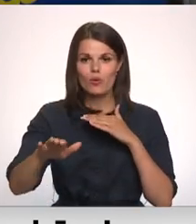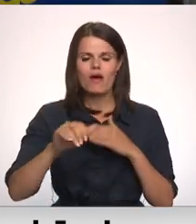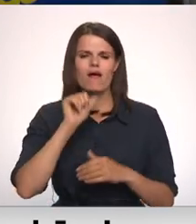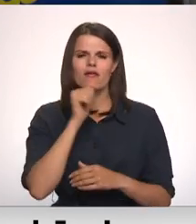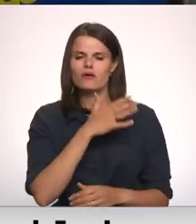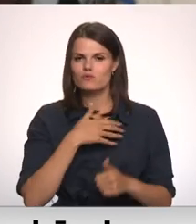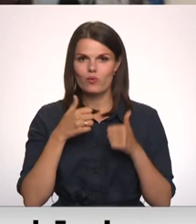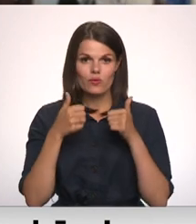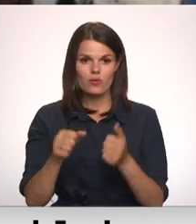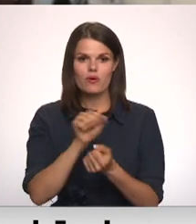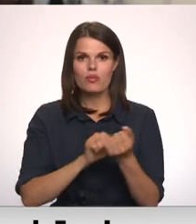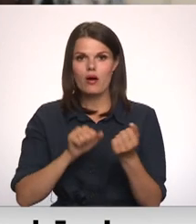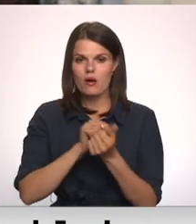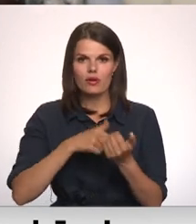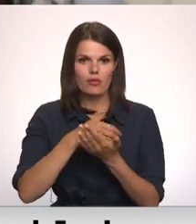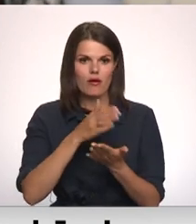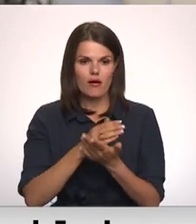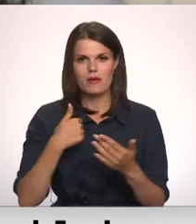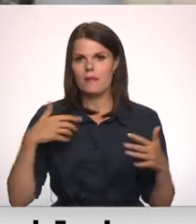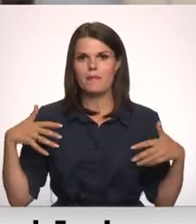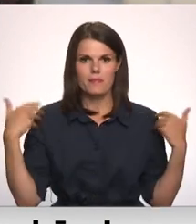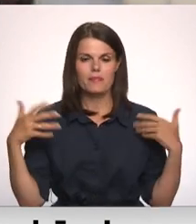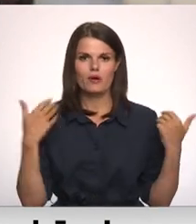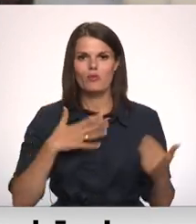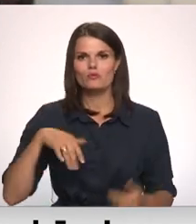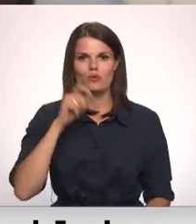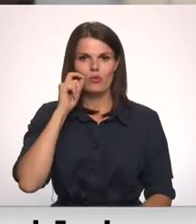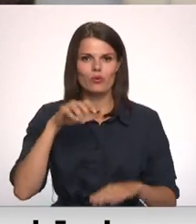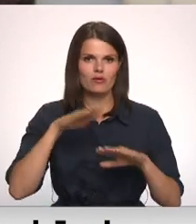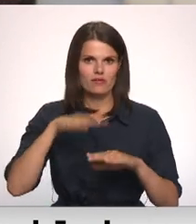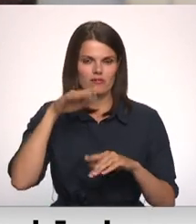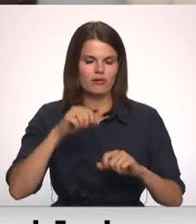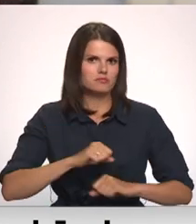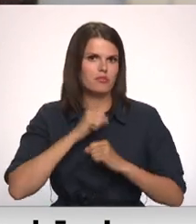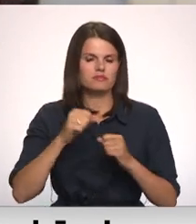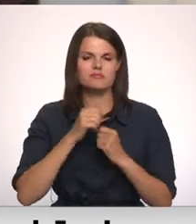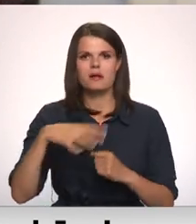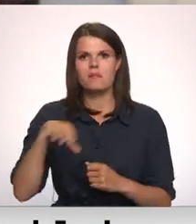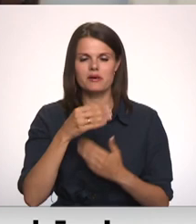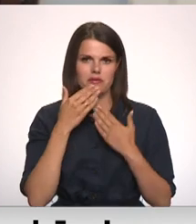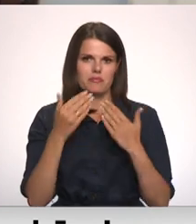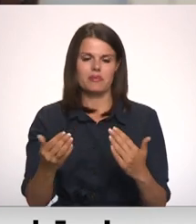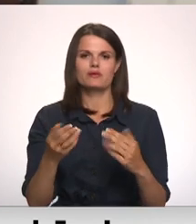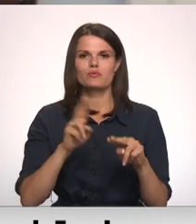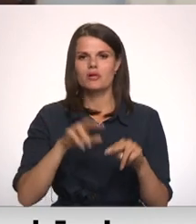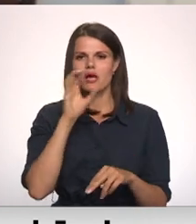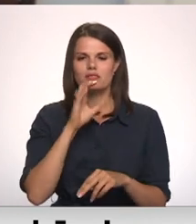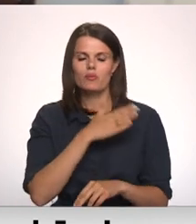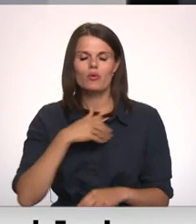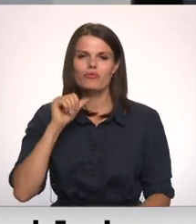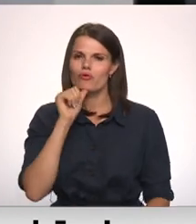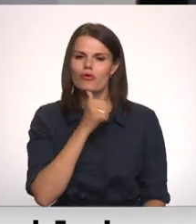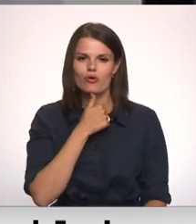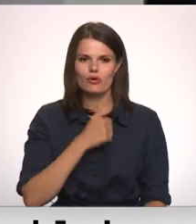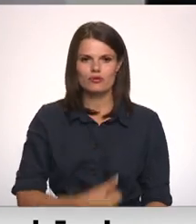Garša ir ļoti laba, tā ir dabiskas sastāvdaļas, tas iepriecina. Mūsu Ukraiņu dēļ tā pacentušies, esam ļoti pateicīgi un saldējums ir ļoti garšīgs.